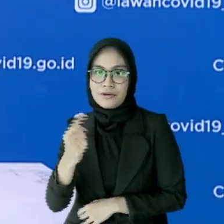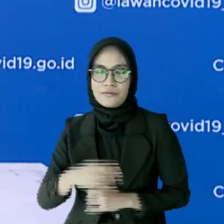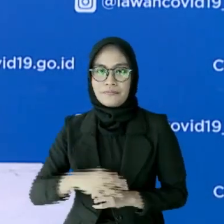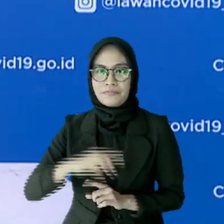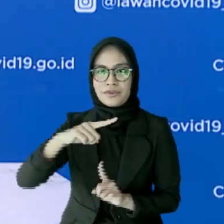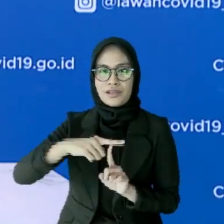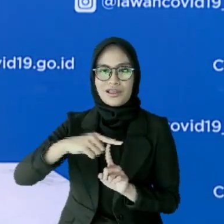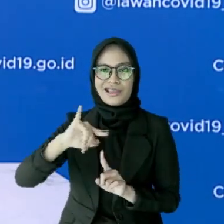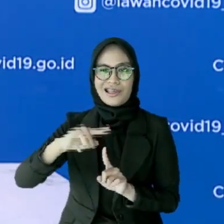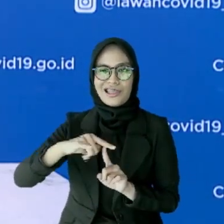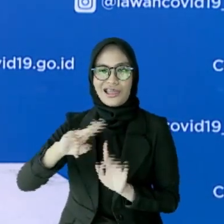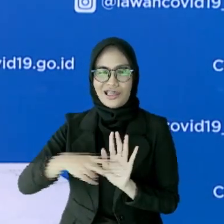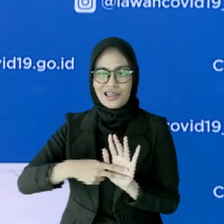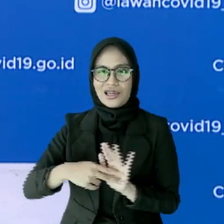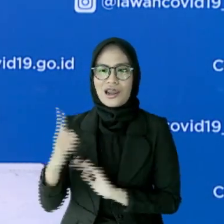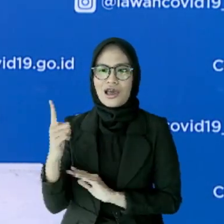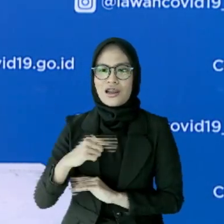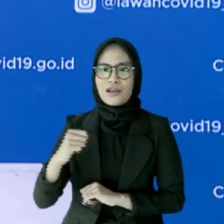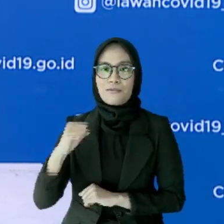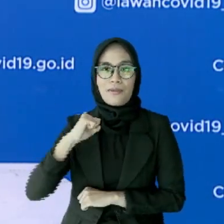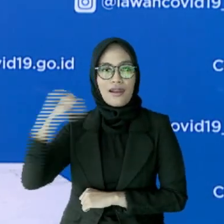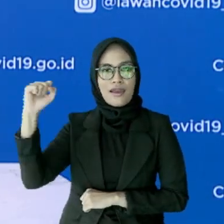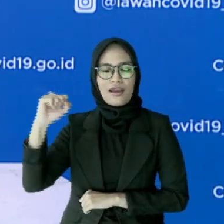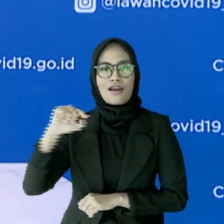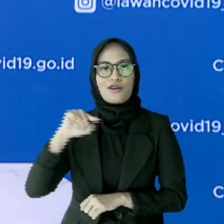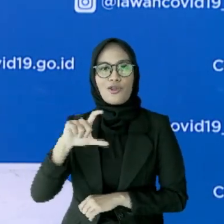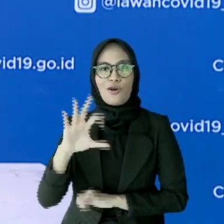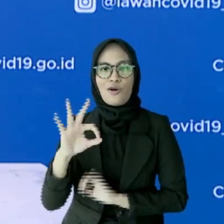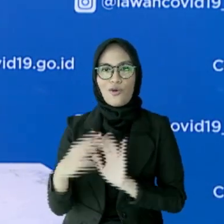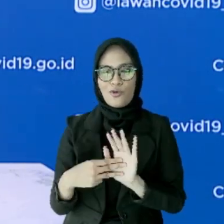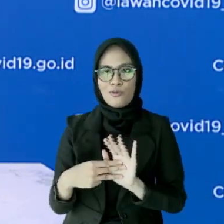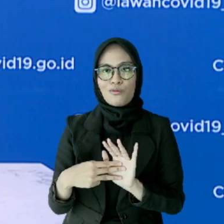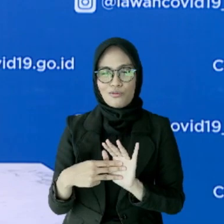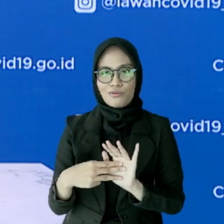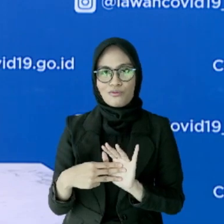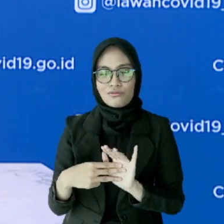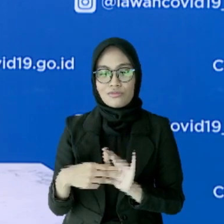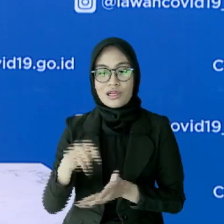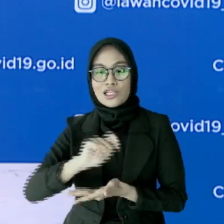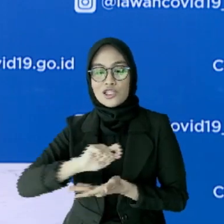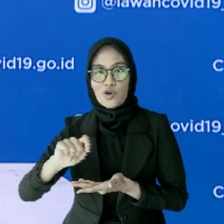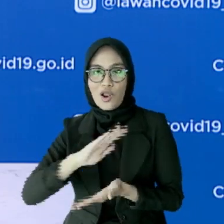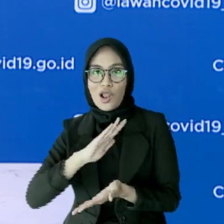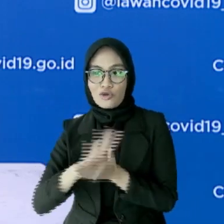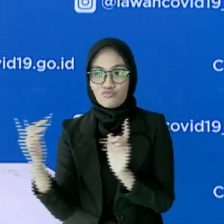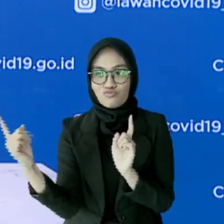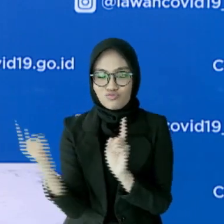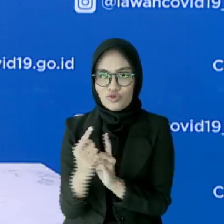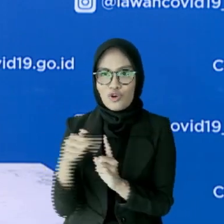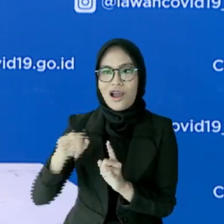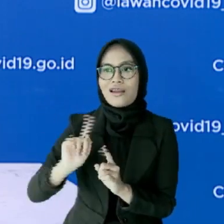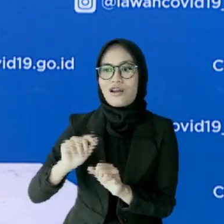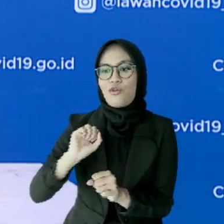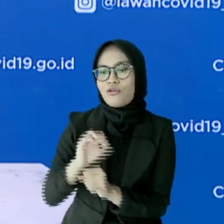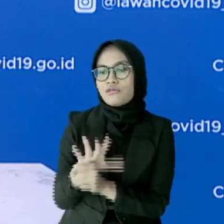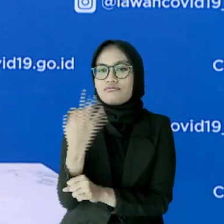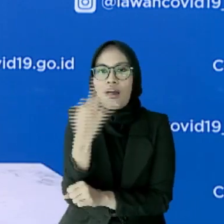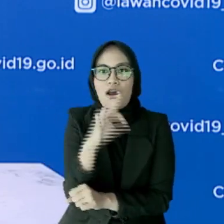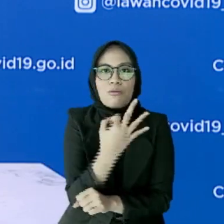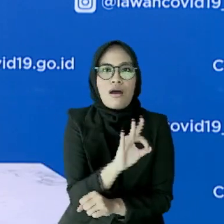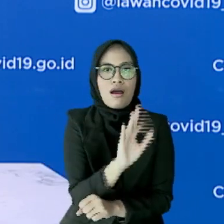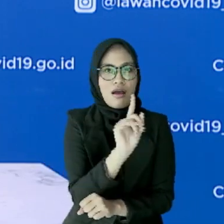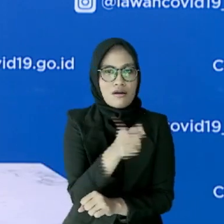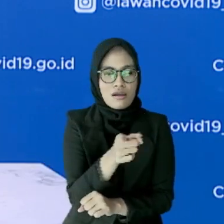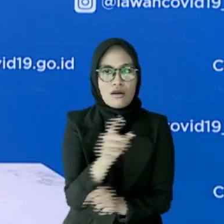Titin Supriatin merdeka.com sekolah tatap muka memicu munculnya kasus positif 19 seperti yang terjadi di